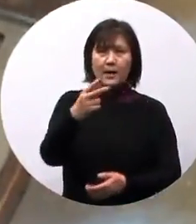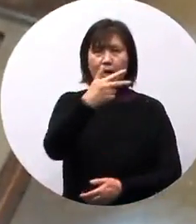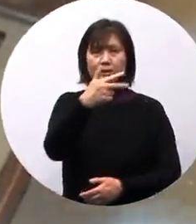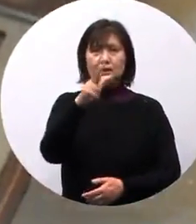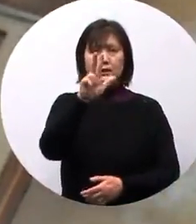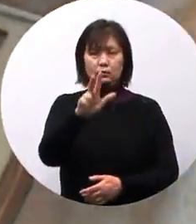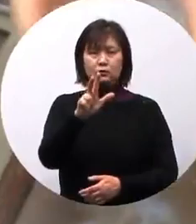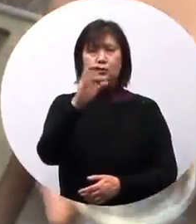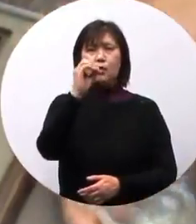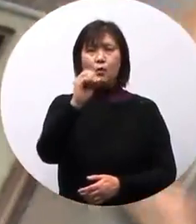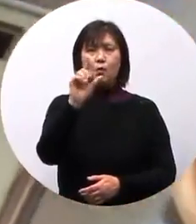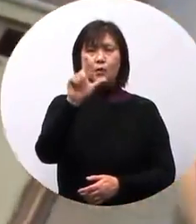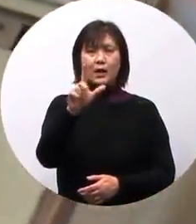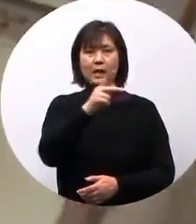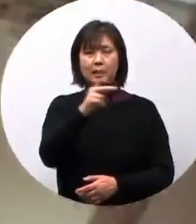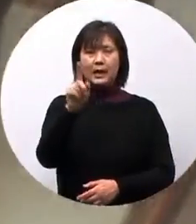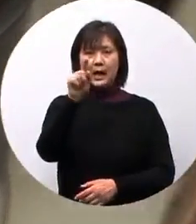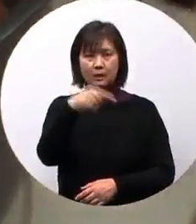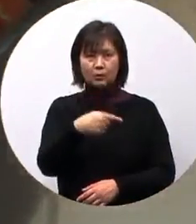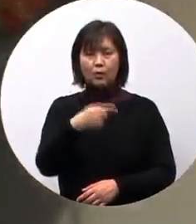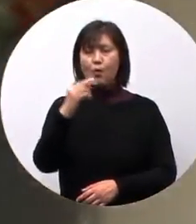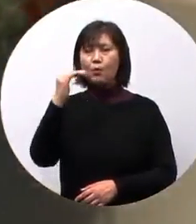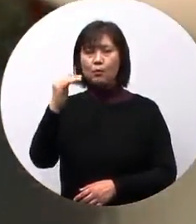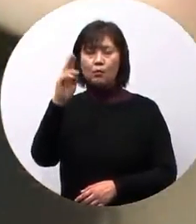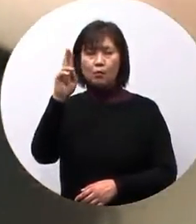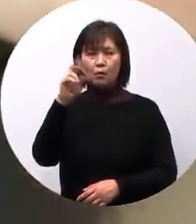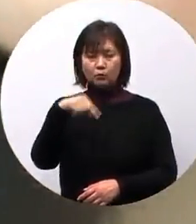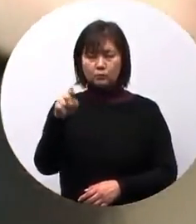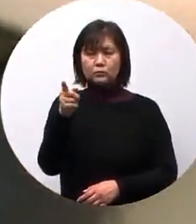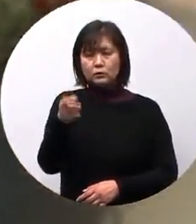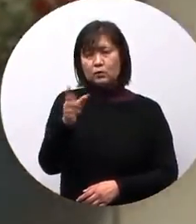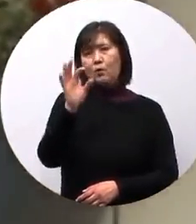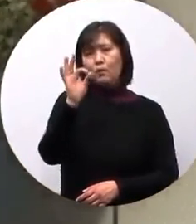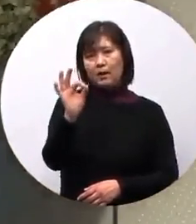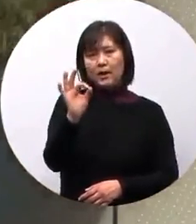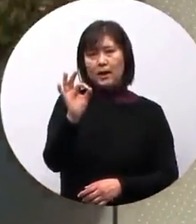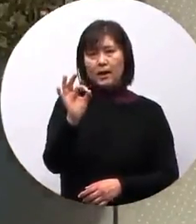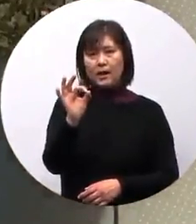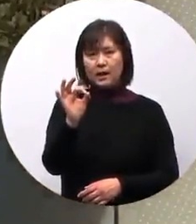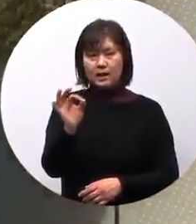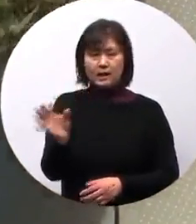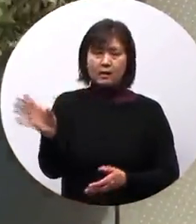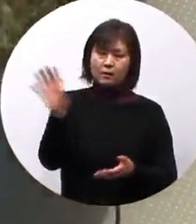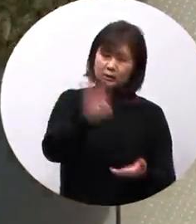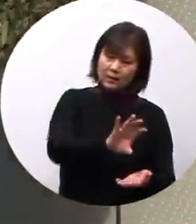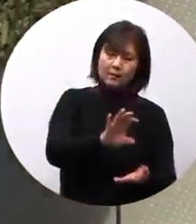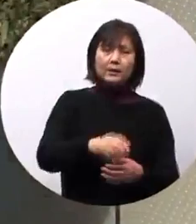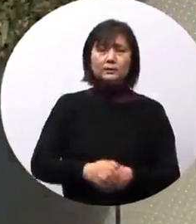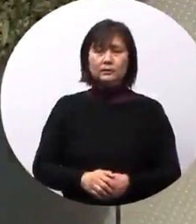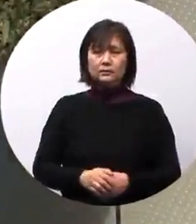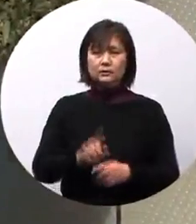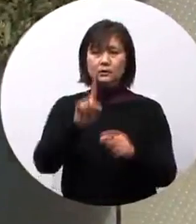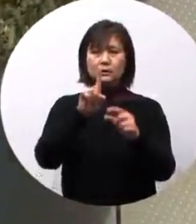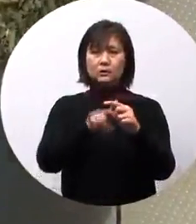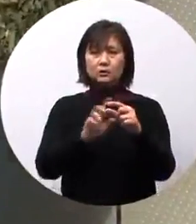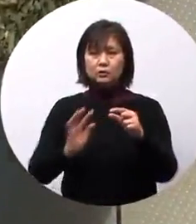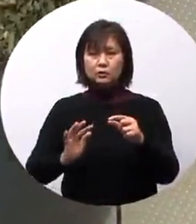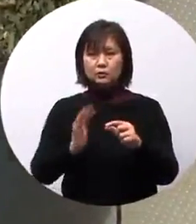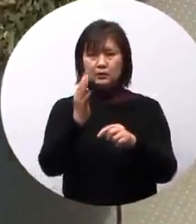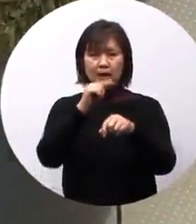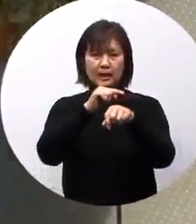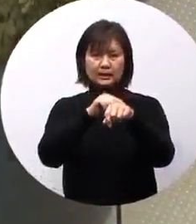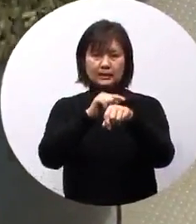ノ、そしてコンソメですね。はい。 中火で10分煮詰めていき